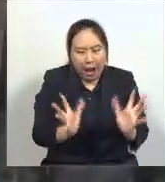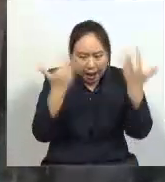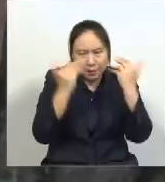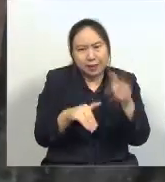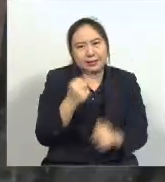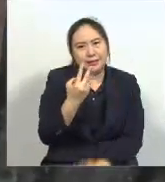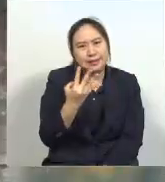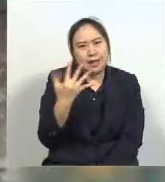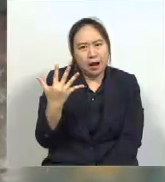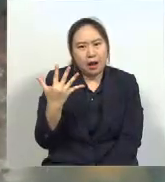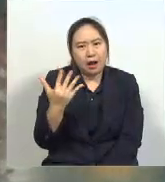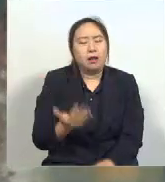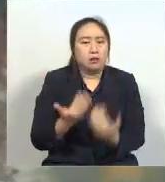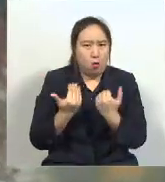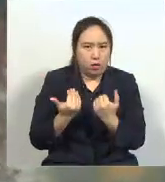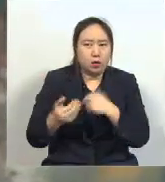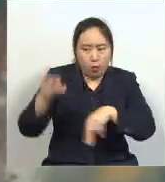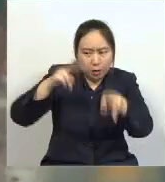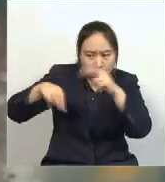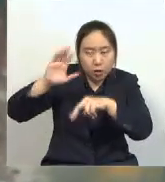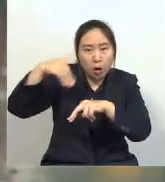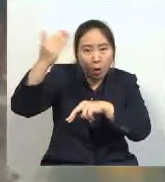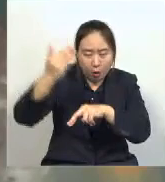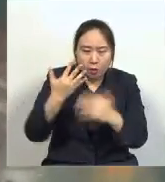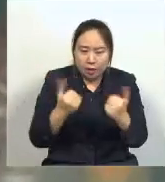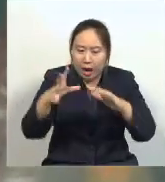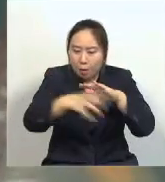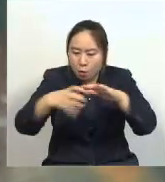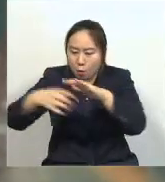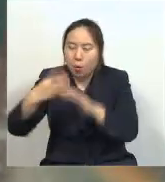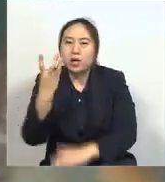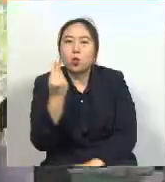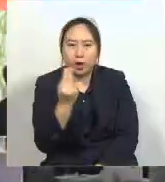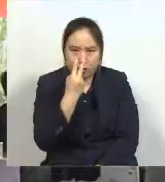ไปหลังจากนี้จะต้องไปตรวจสอบจำนวนที่ถูกต้องอีกครั้งหนึ่งค่ะ